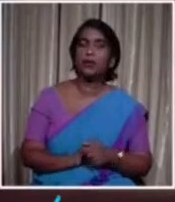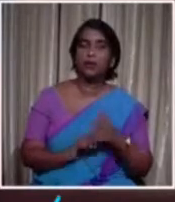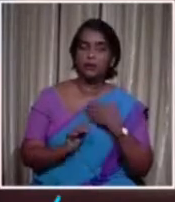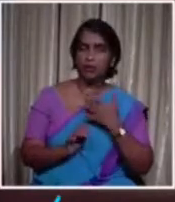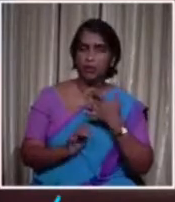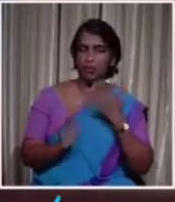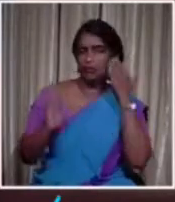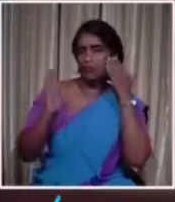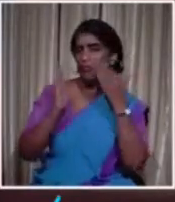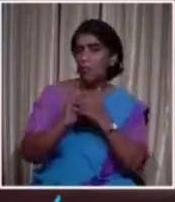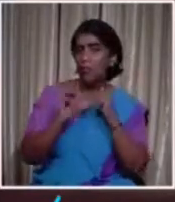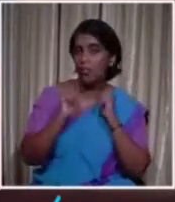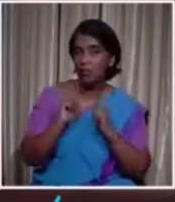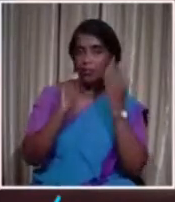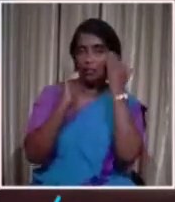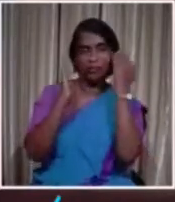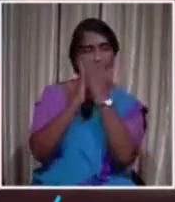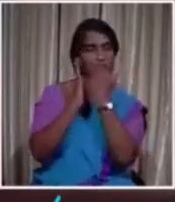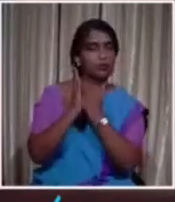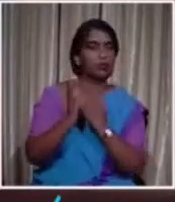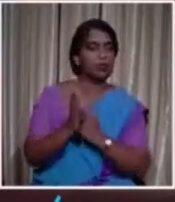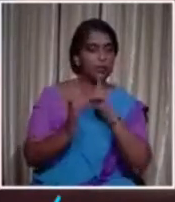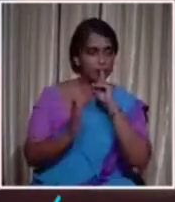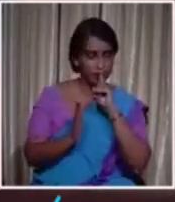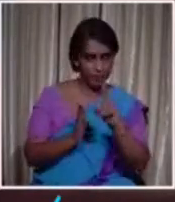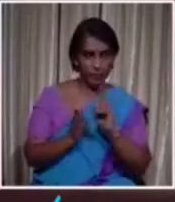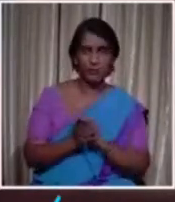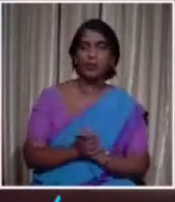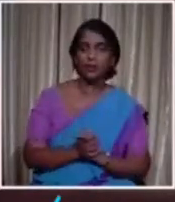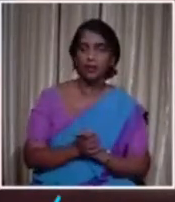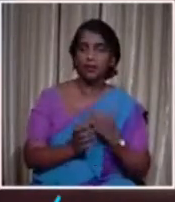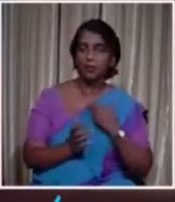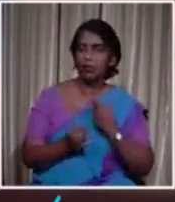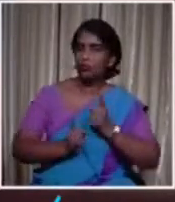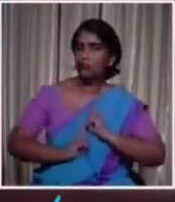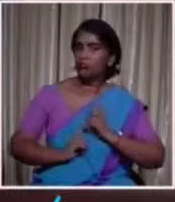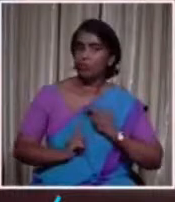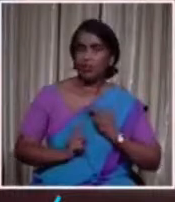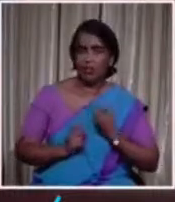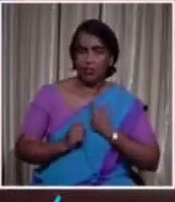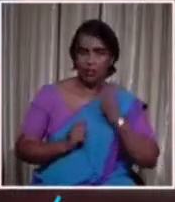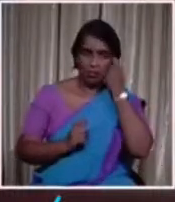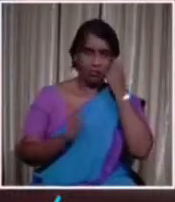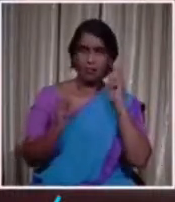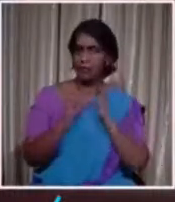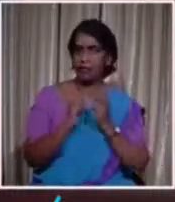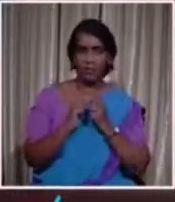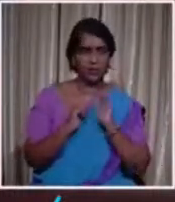संवेदी वेन्नोन कारणा पिलिमंदव किव्वा अपे स्थावरे पिलिमंद किसिम गटलुवक् नै